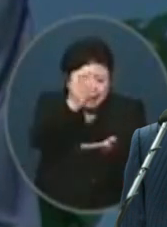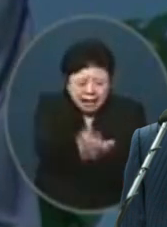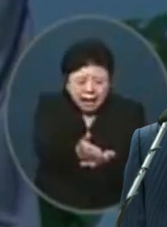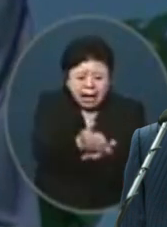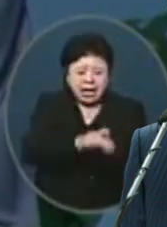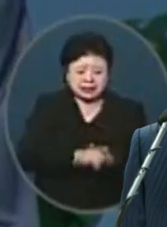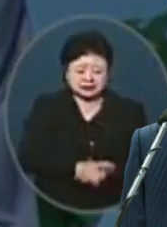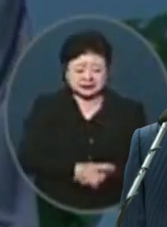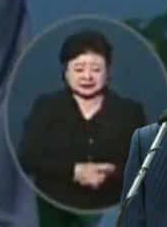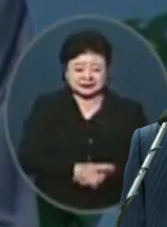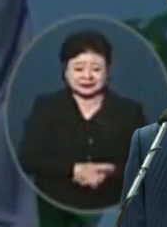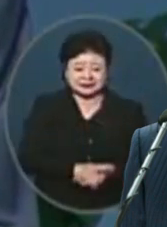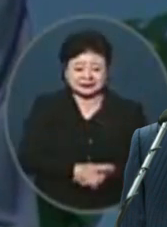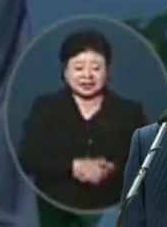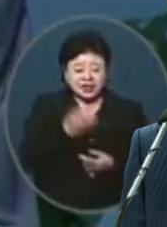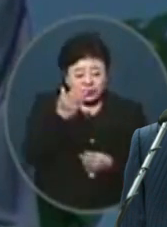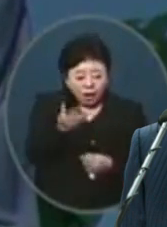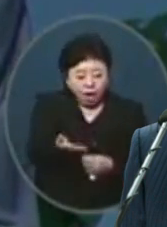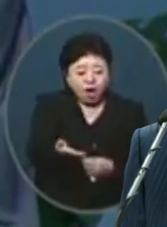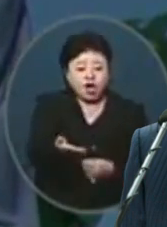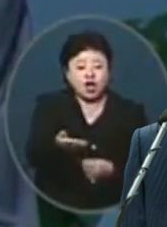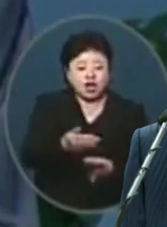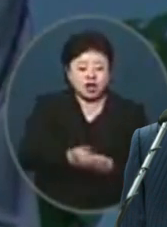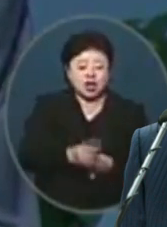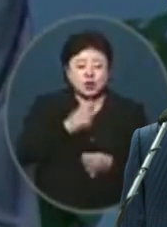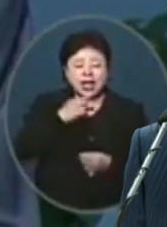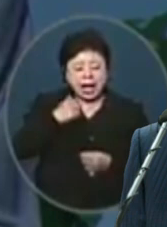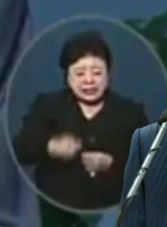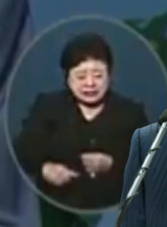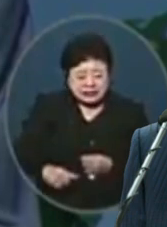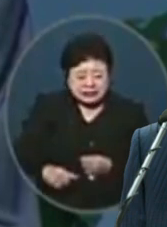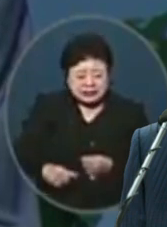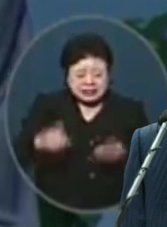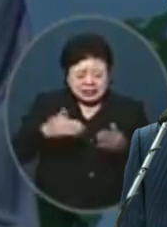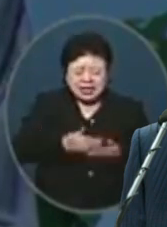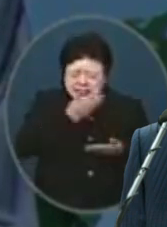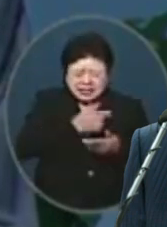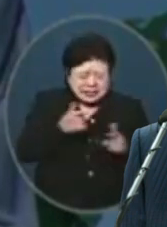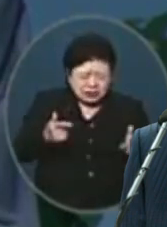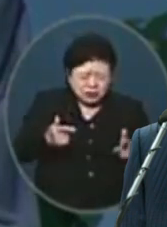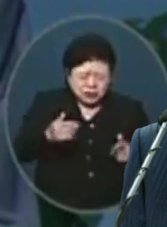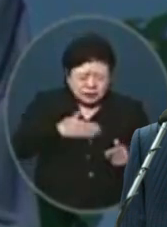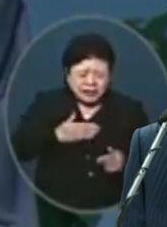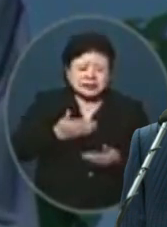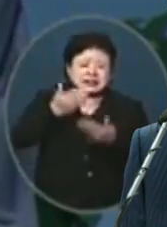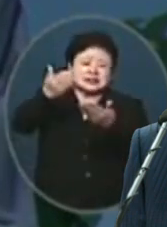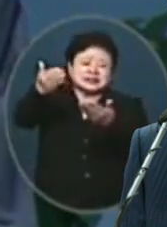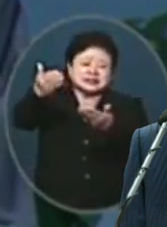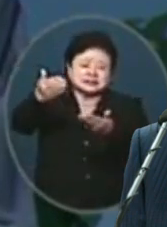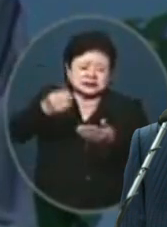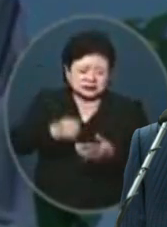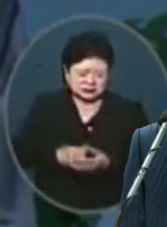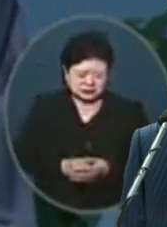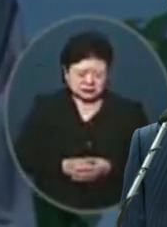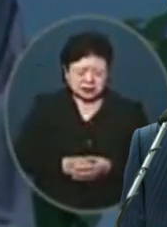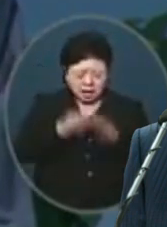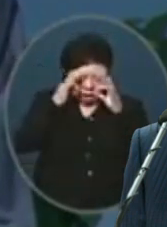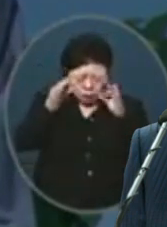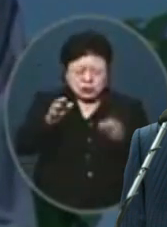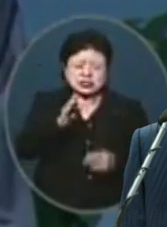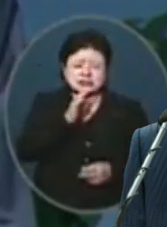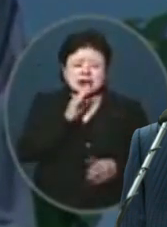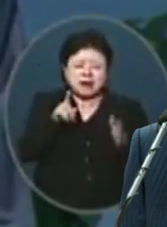마라. 너 독생자도 아끼지 않고 나에게 내놓은 것을 보니 네가 나